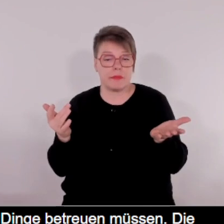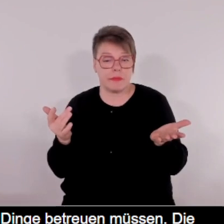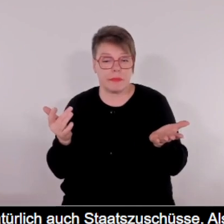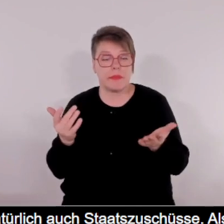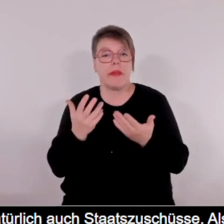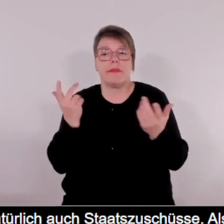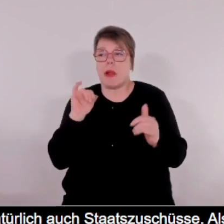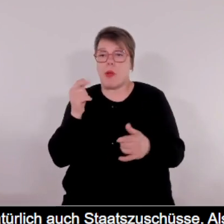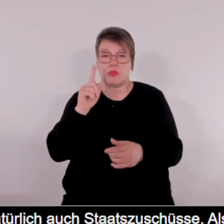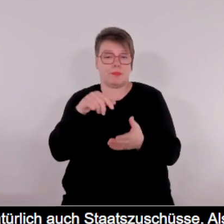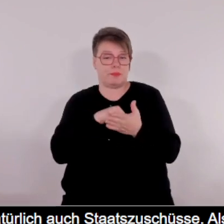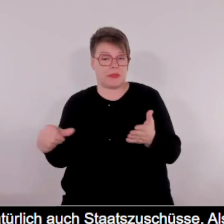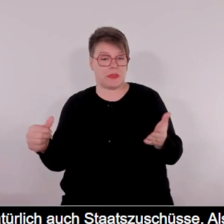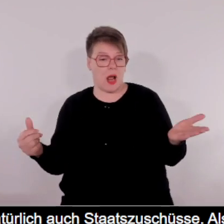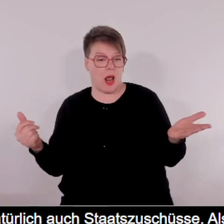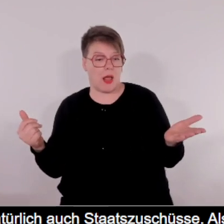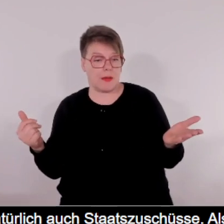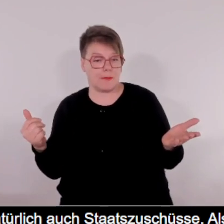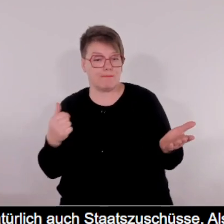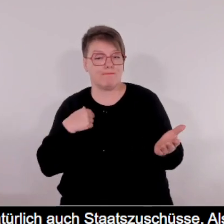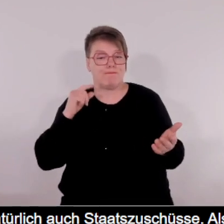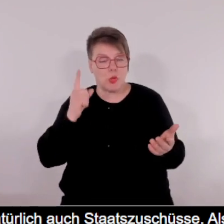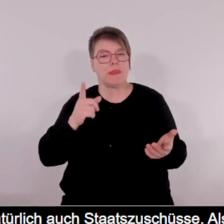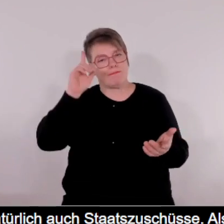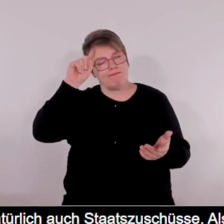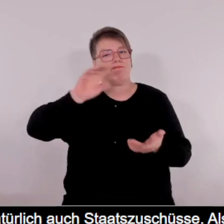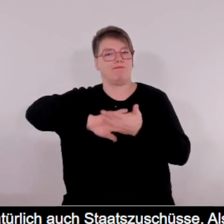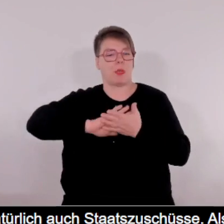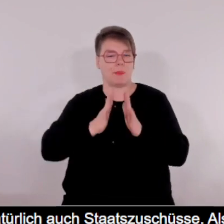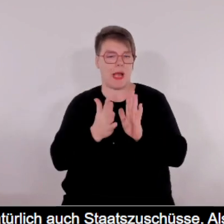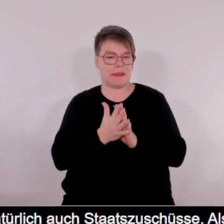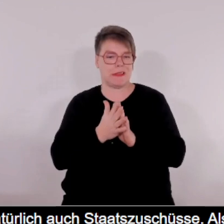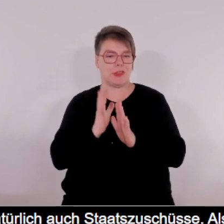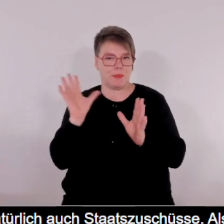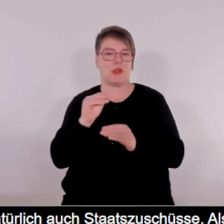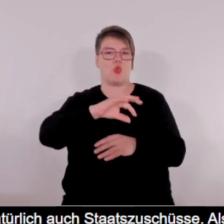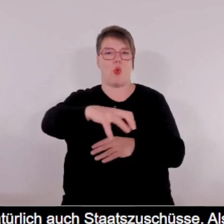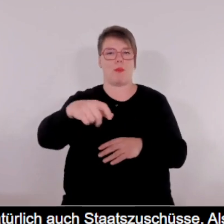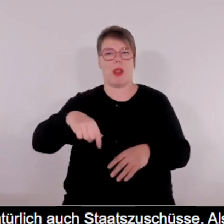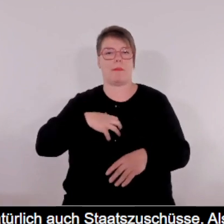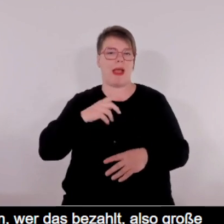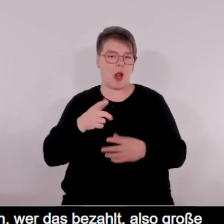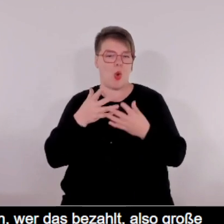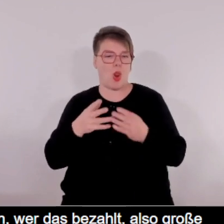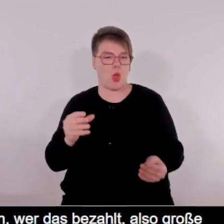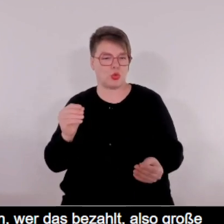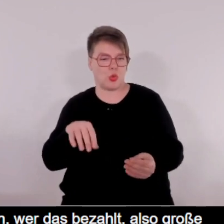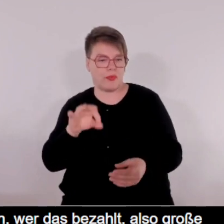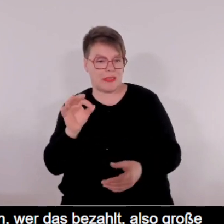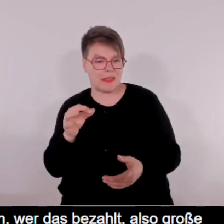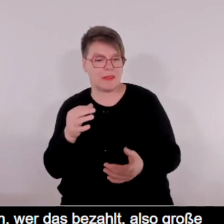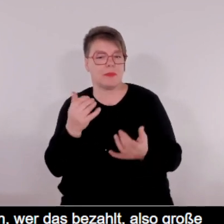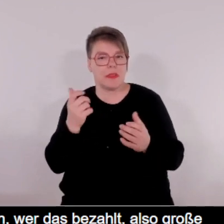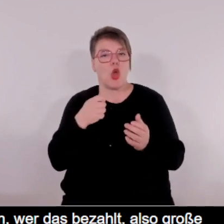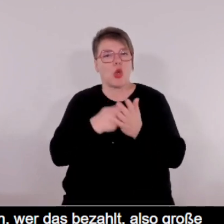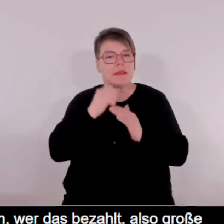sind in Bayern ohnehin bundesweit am weitesten bisher schon mit der Freiwilligkeit dieses Wärmethemas gekommen. Der Bund